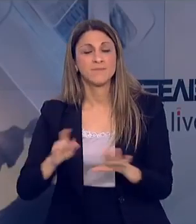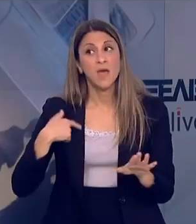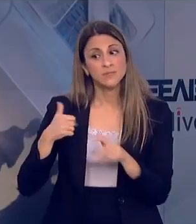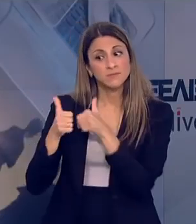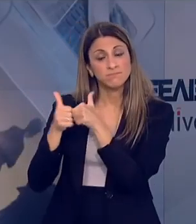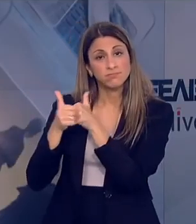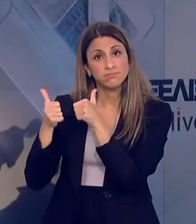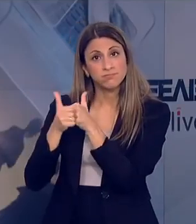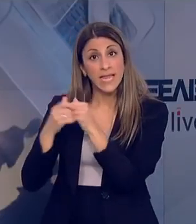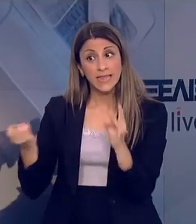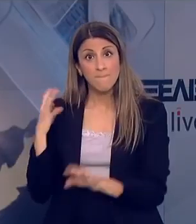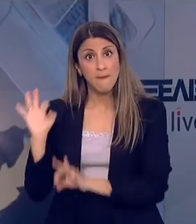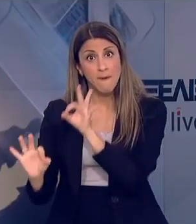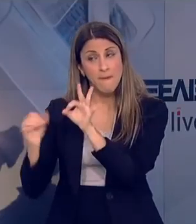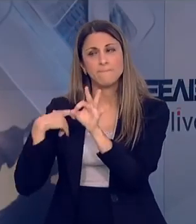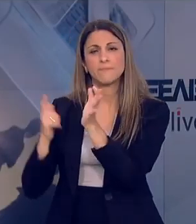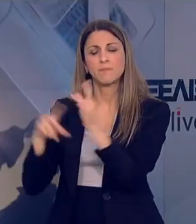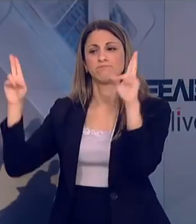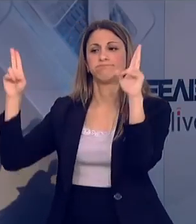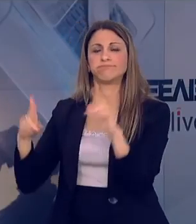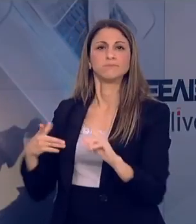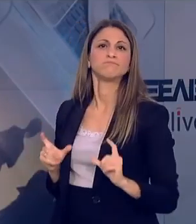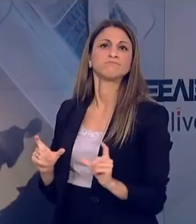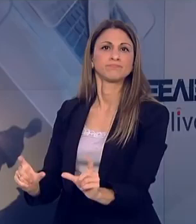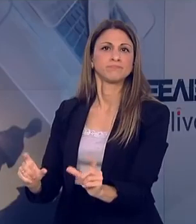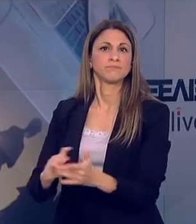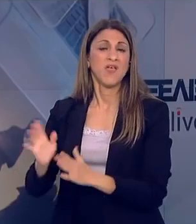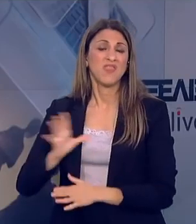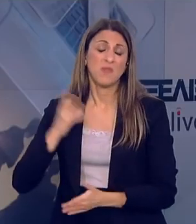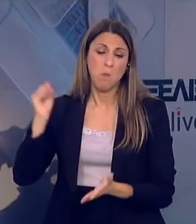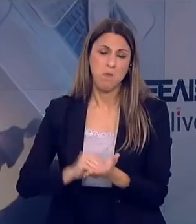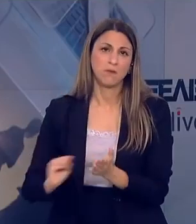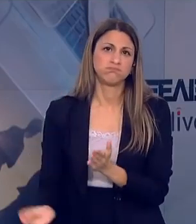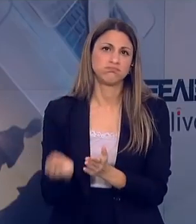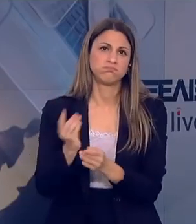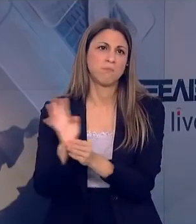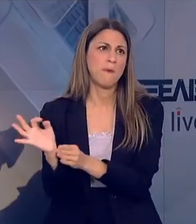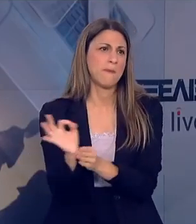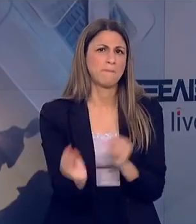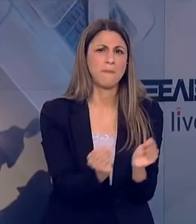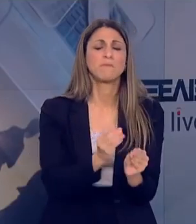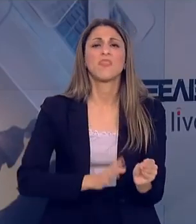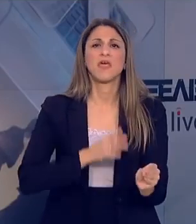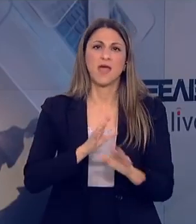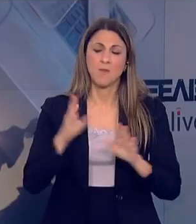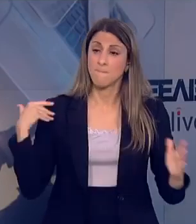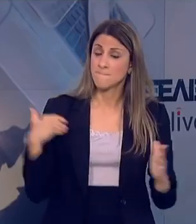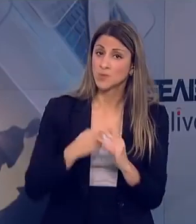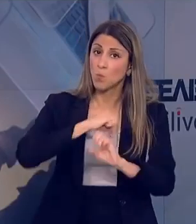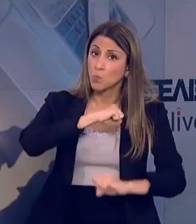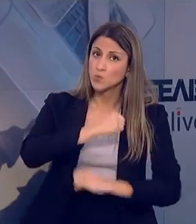να σβήσουμε μικρές φωτιές, να αποτρέψουμε σοβαρές αναζωπυρώσεις που δεν θέλουμε να μας ανατρέψουν την έως τώρα